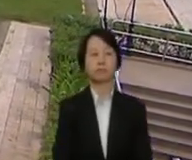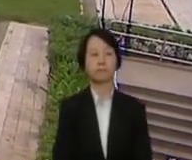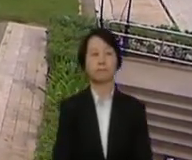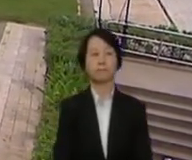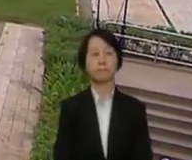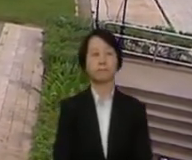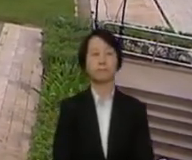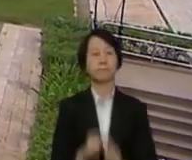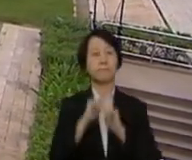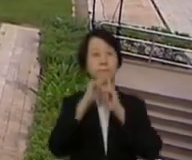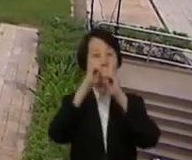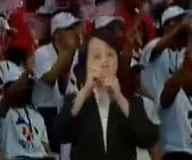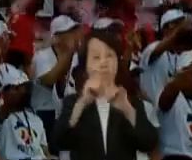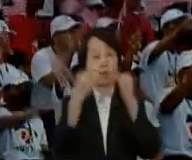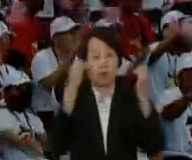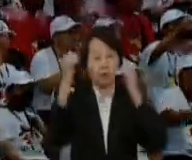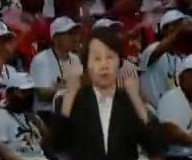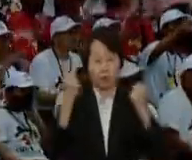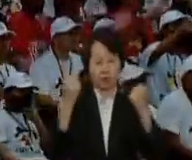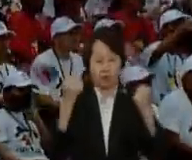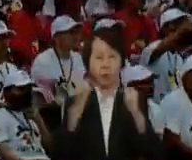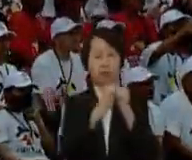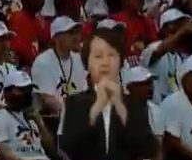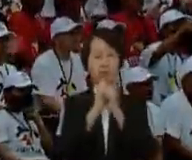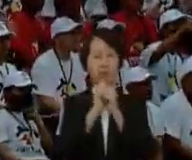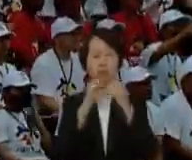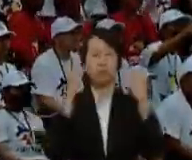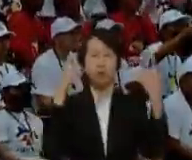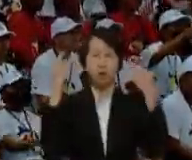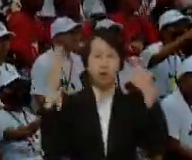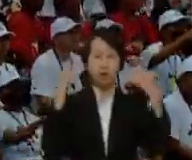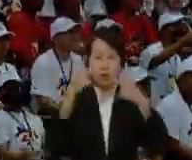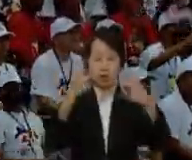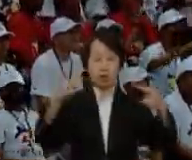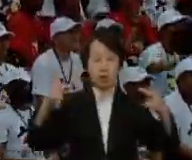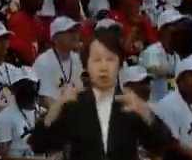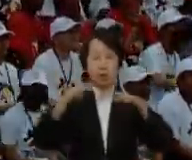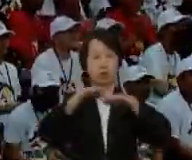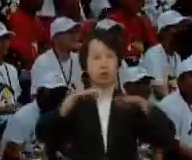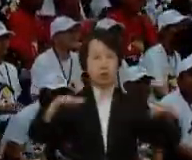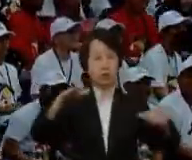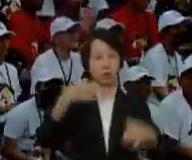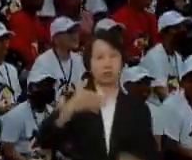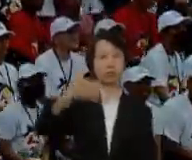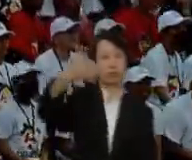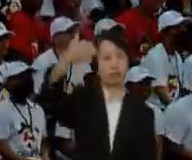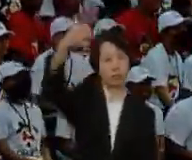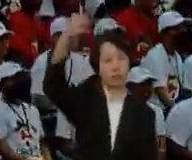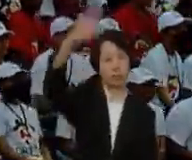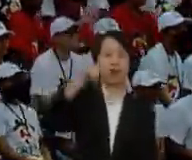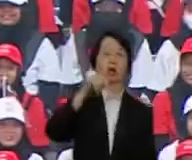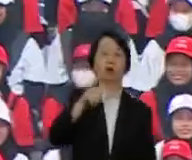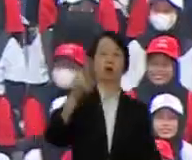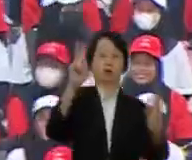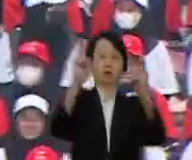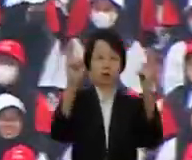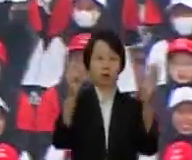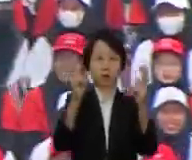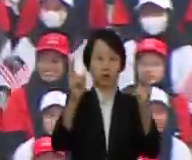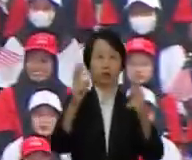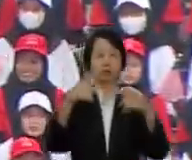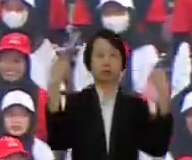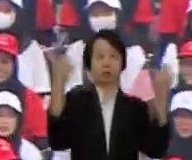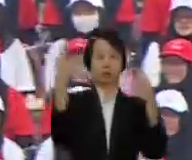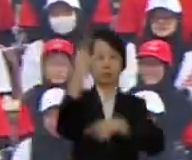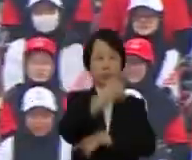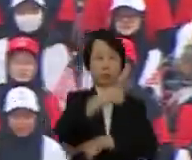Laungan keluarga Malaysia, teguh bersama bergema di kawasan Dataran Merdeka. Itulah tema bagi sambutan